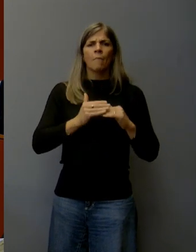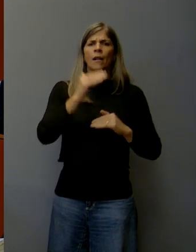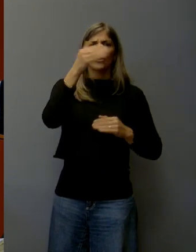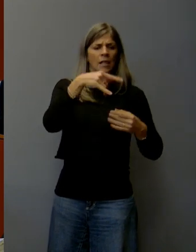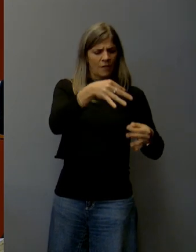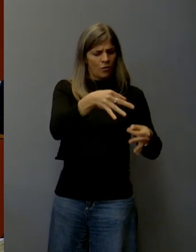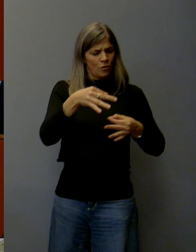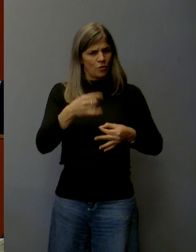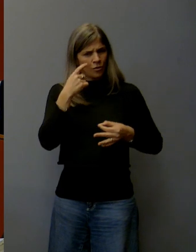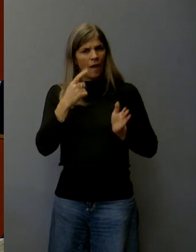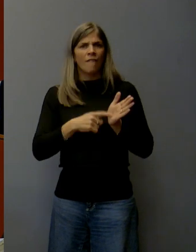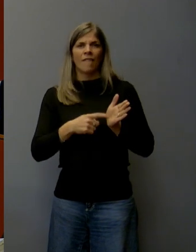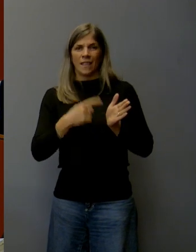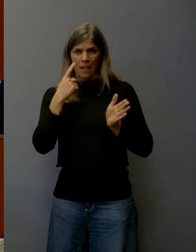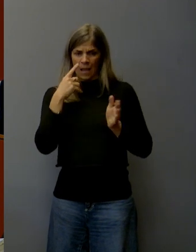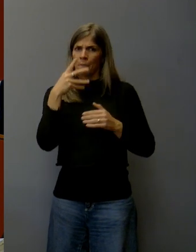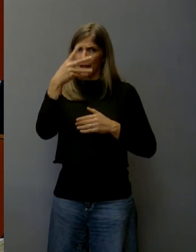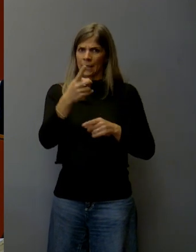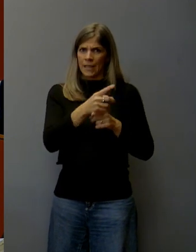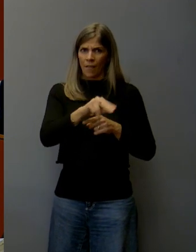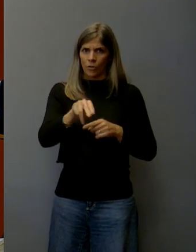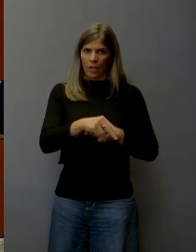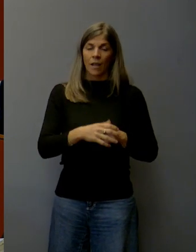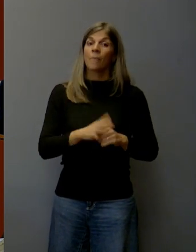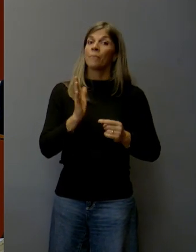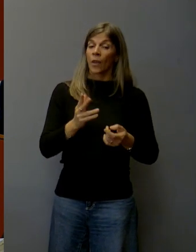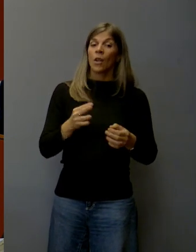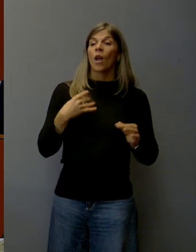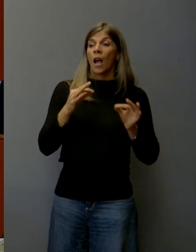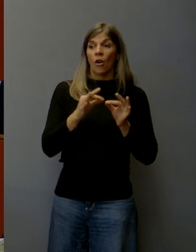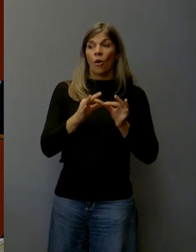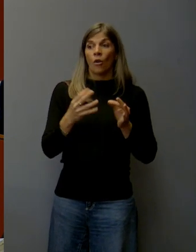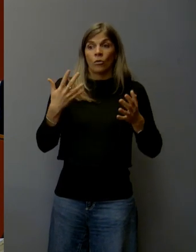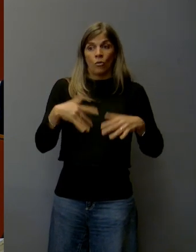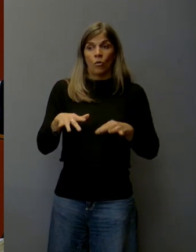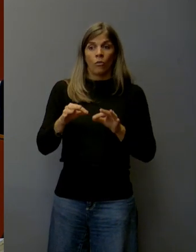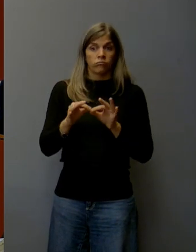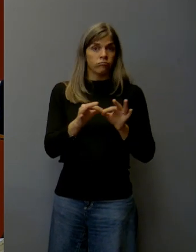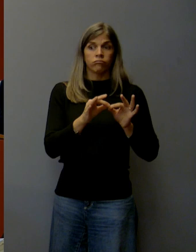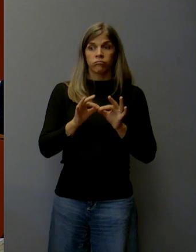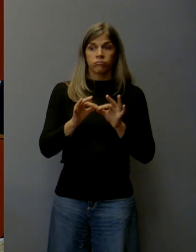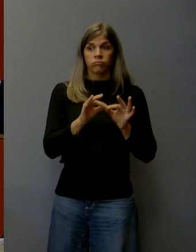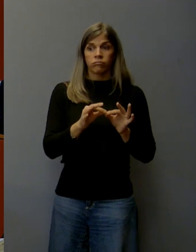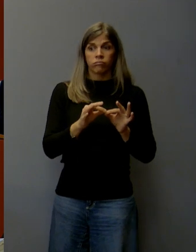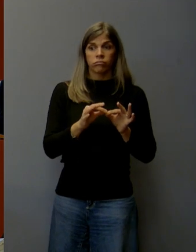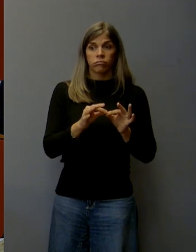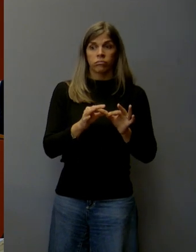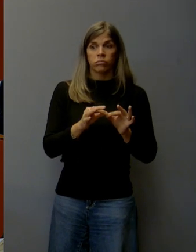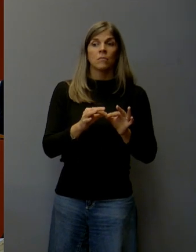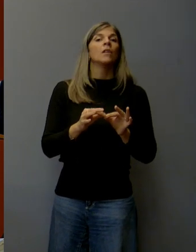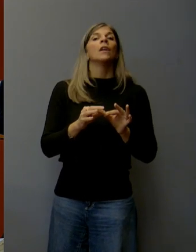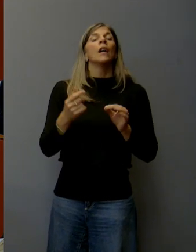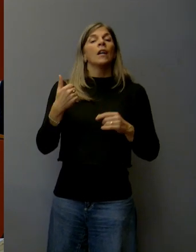quindi siccome questo accordo che è stato condiviso è stato messo in discussione Sì io vorrei